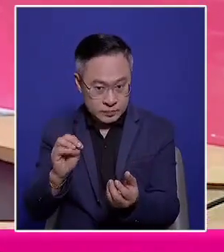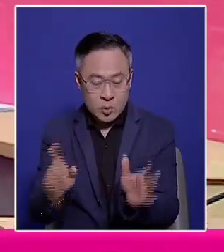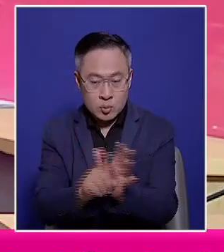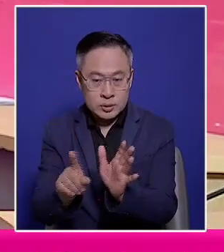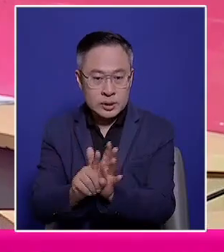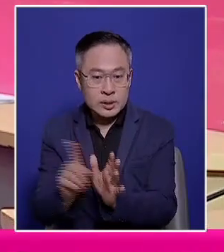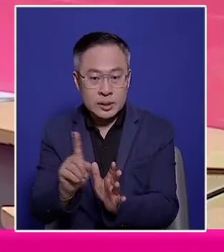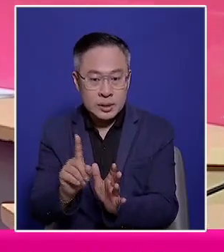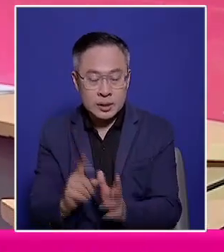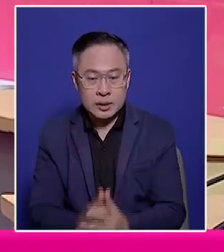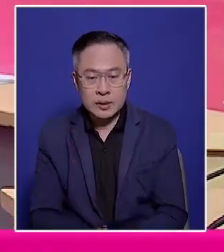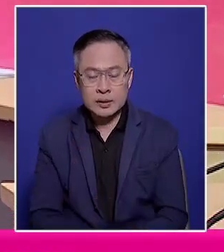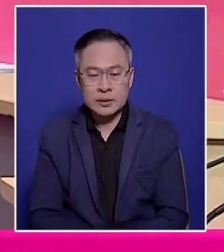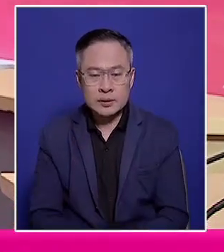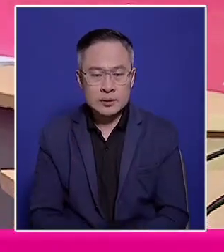ก